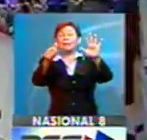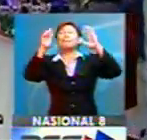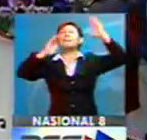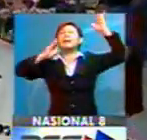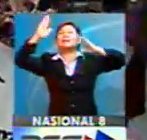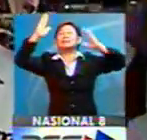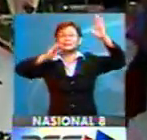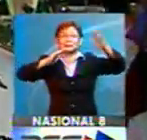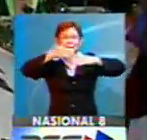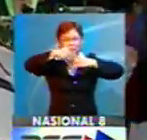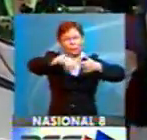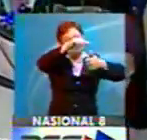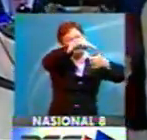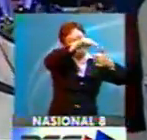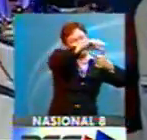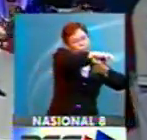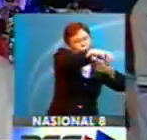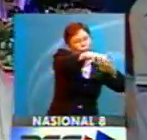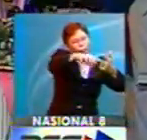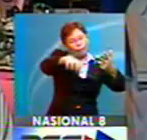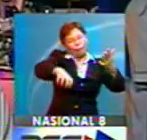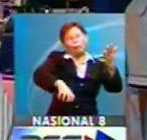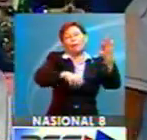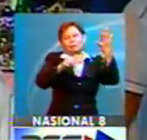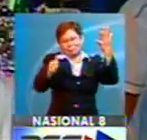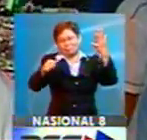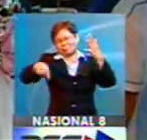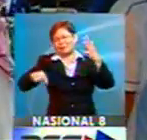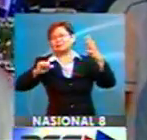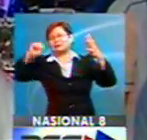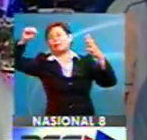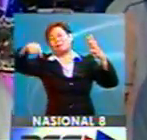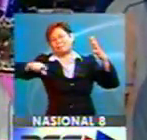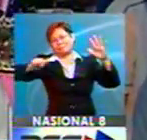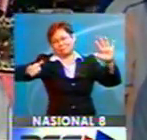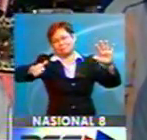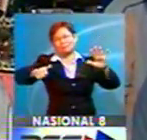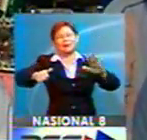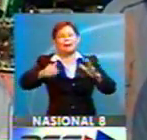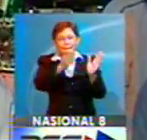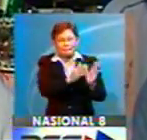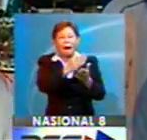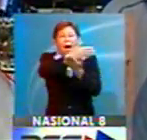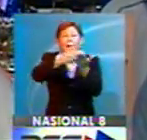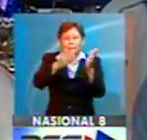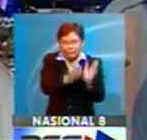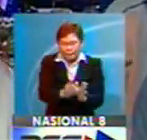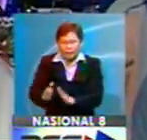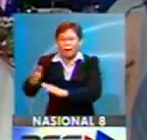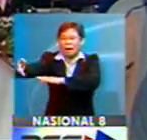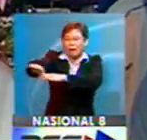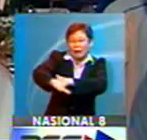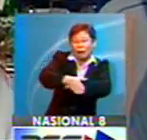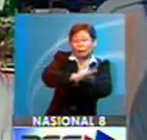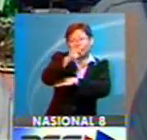Malaysia selepas beberapa UTC yang telah dilancarkan sebelum ini, merupakan sebahagian daripada strategi Lautan Biru yang diperkenalkan